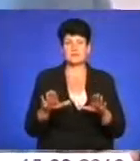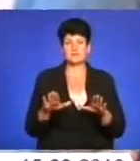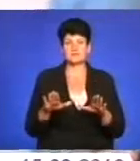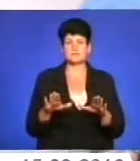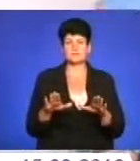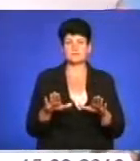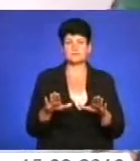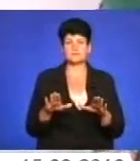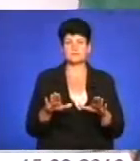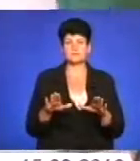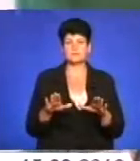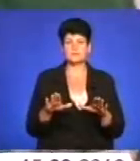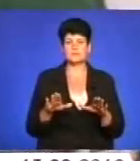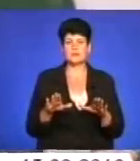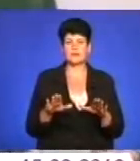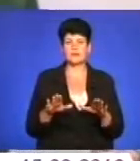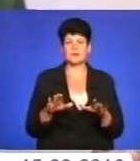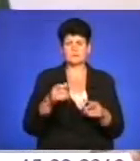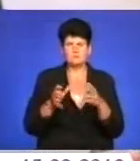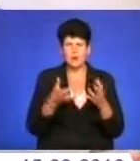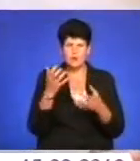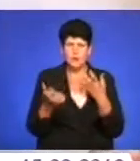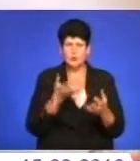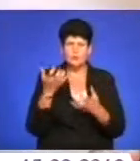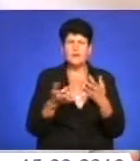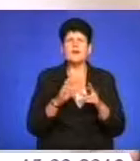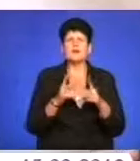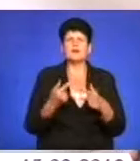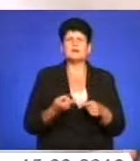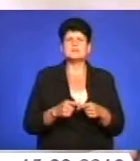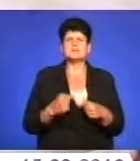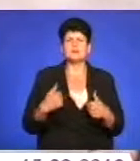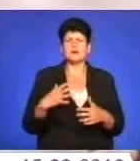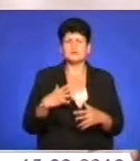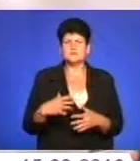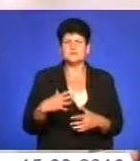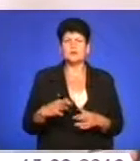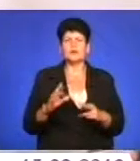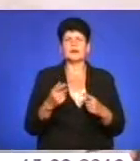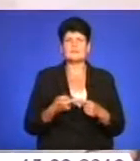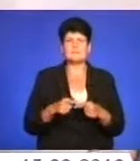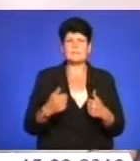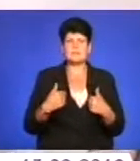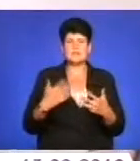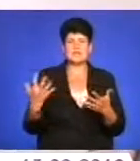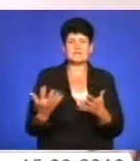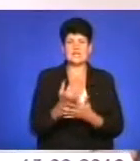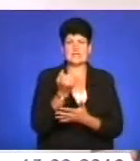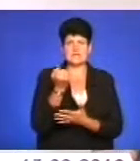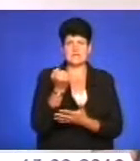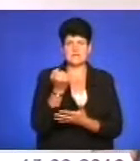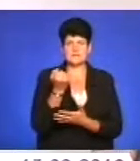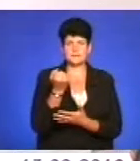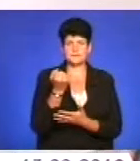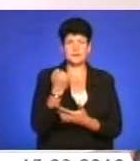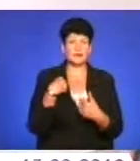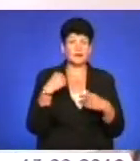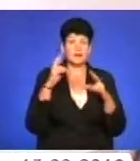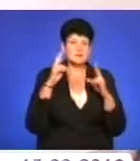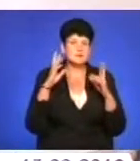як патологоанатом в трупі, і як це я витримую, як мені це вдається. Не знаю